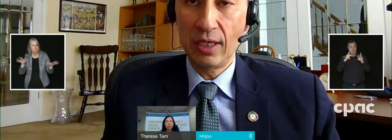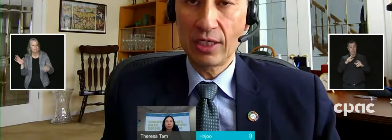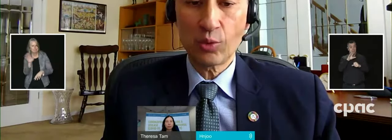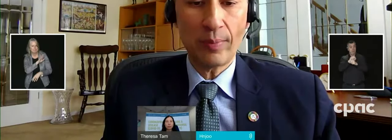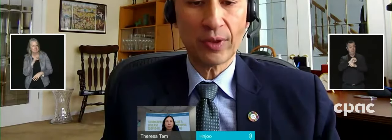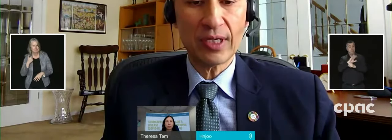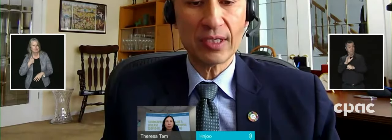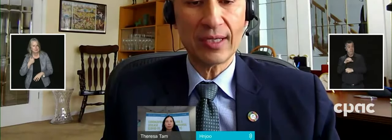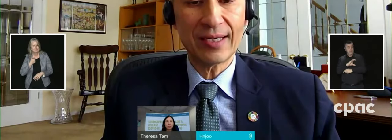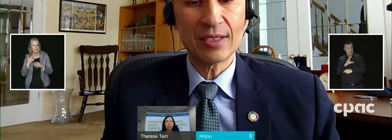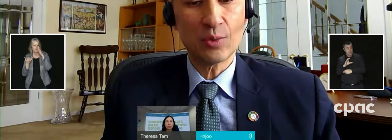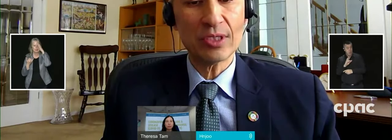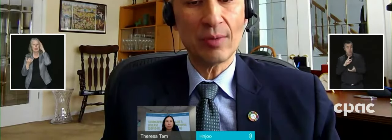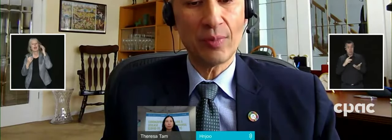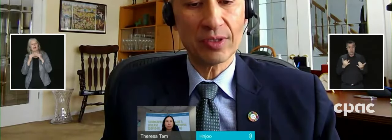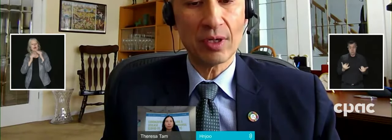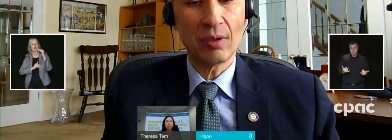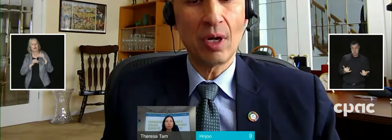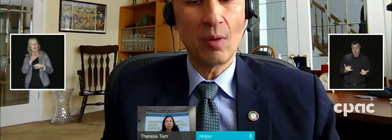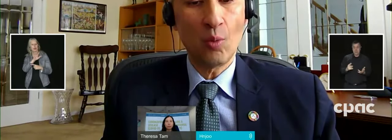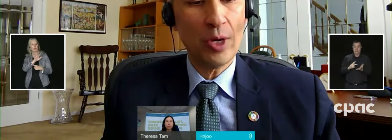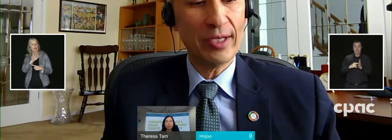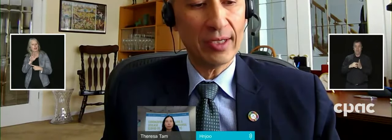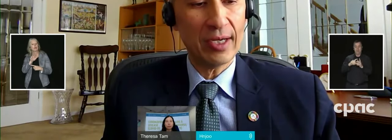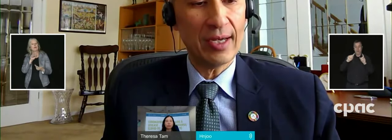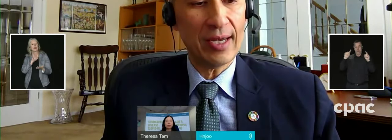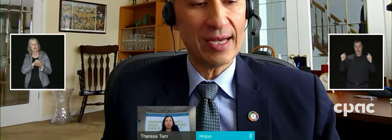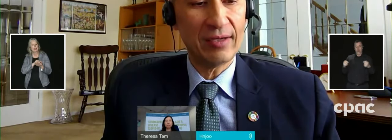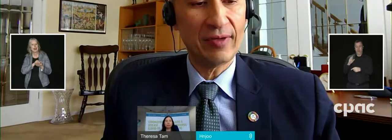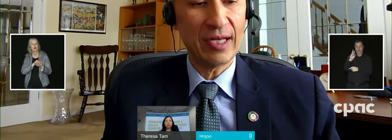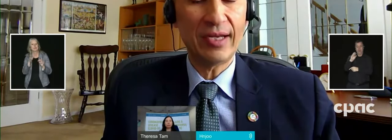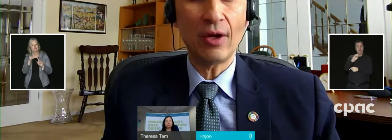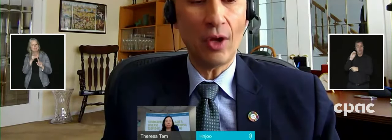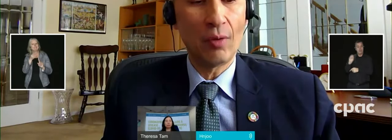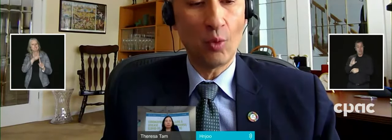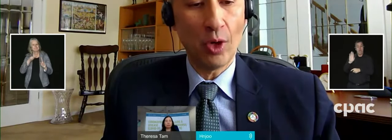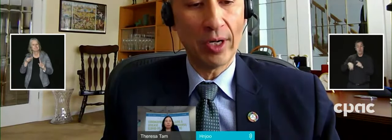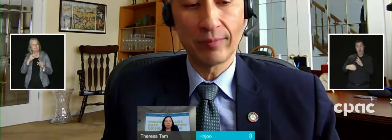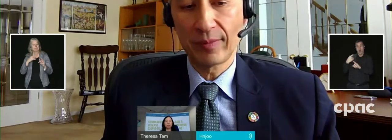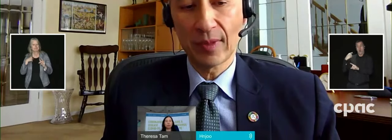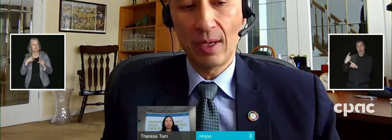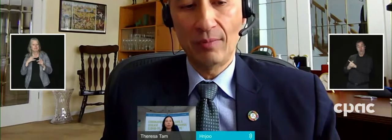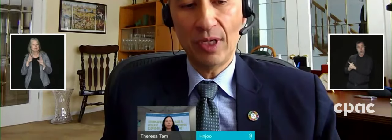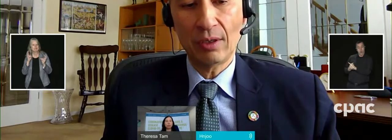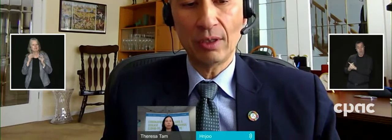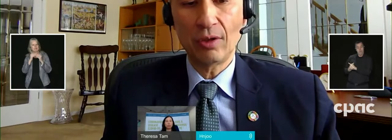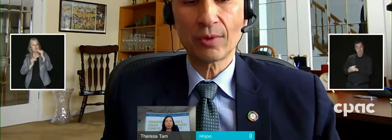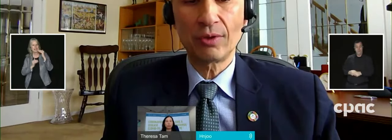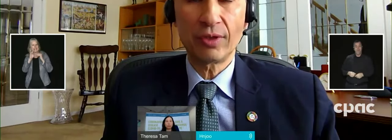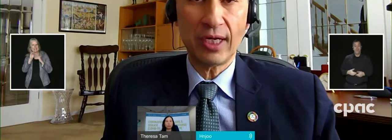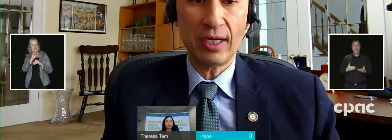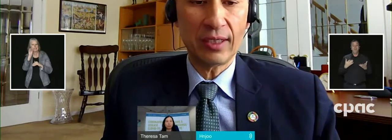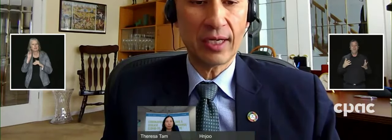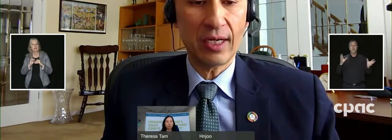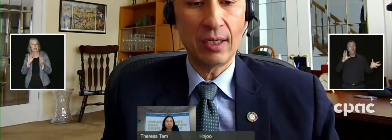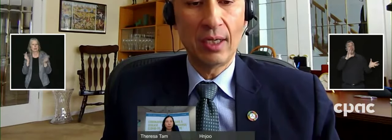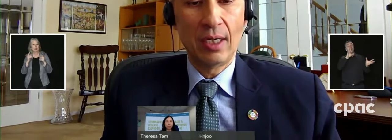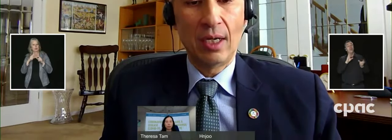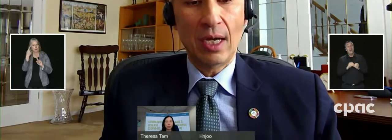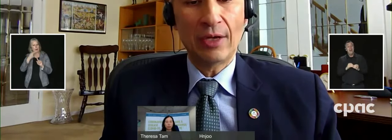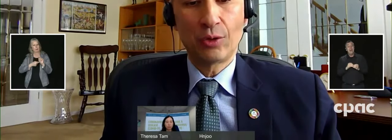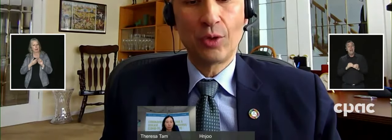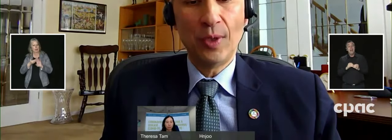Canada, soit presque 60 moins de cas actifs qu'il y a un mois. Bien que le nombre total de